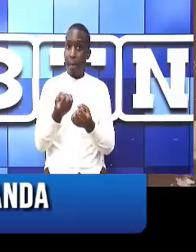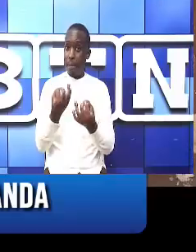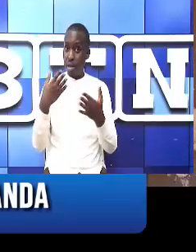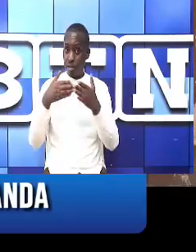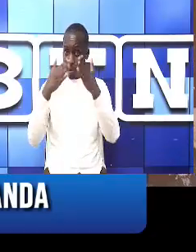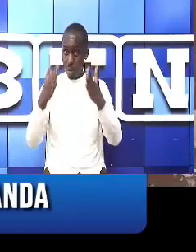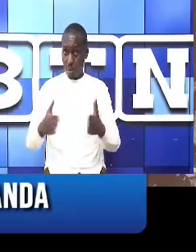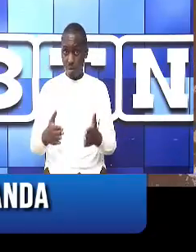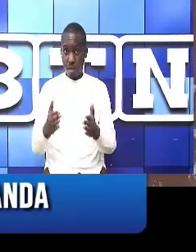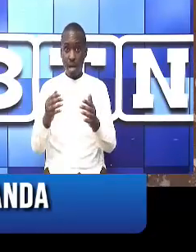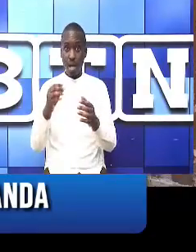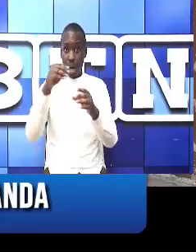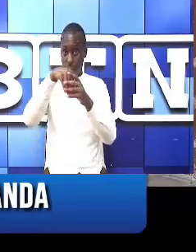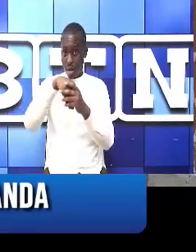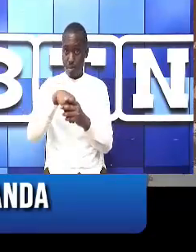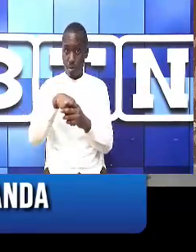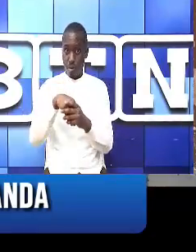bayobozi n'abarimu